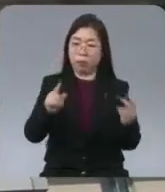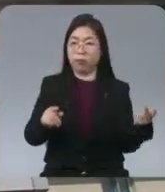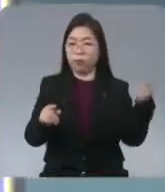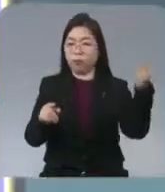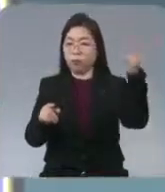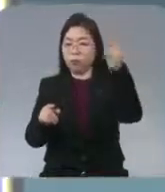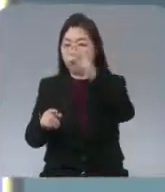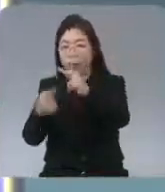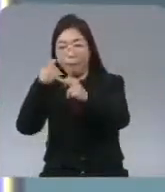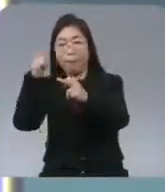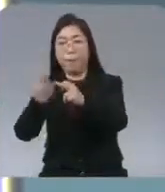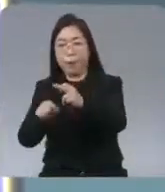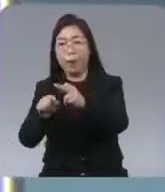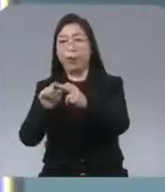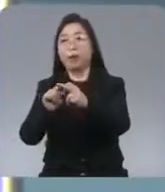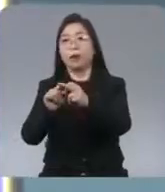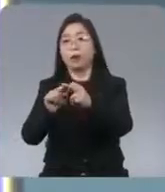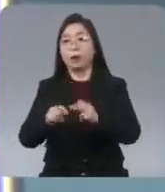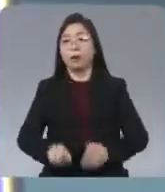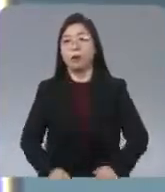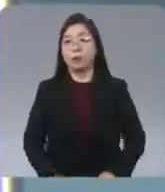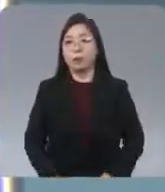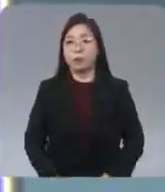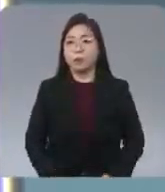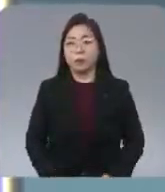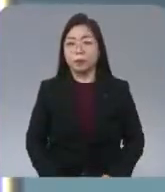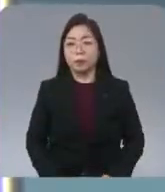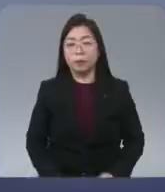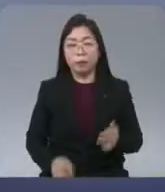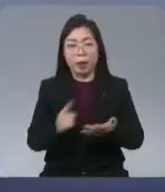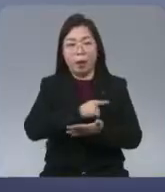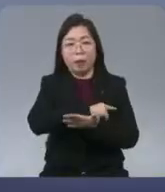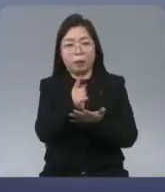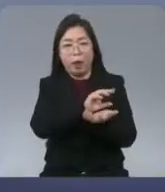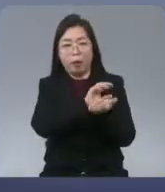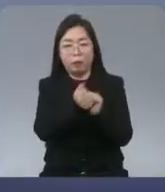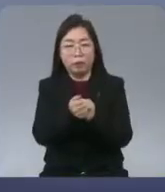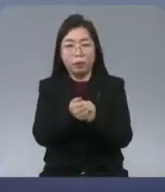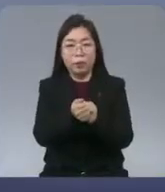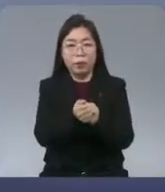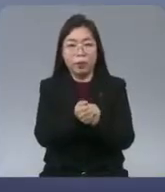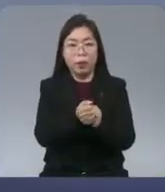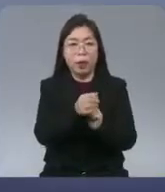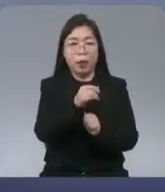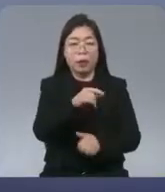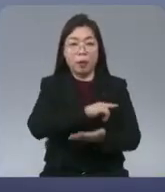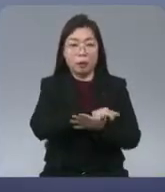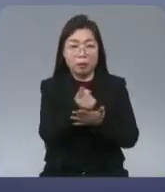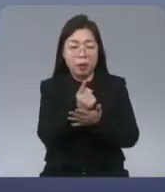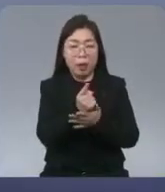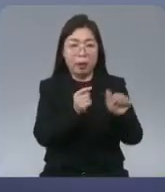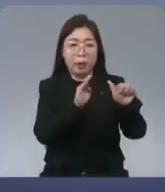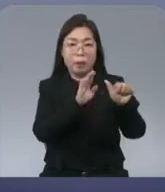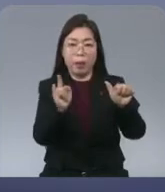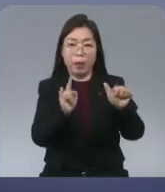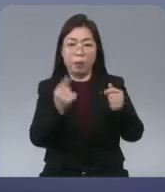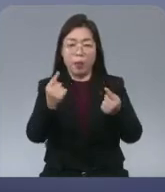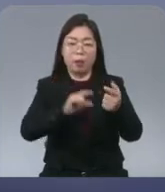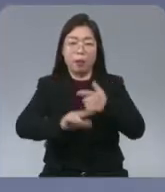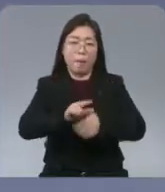以上的速度冲向目标。与弹道导弹不同的是，这种导弹还能够机动规避，很难拦